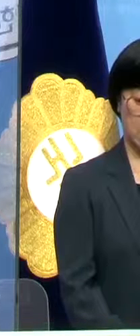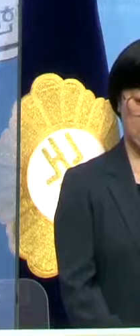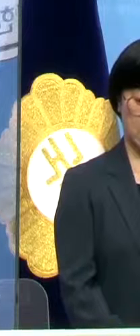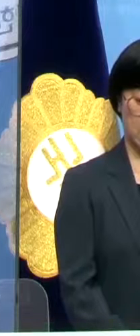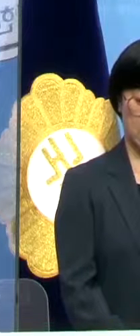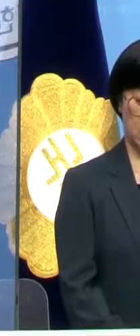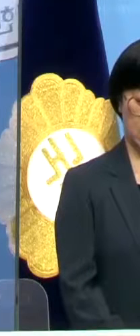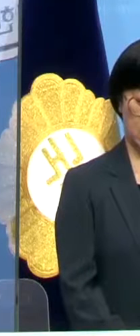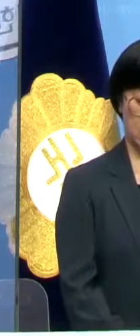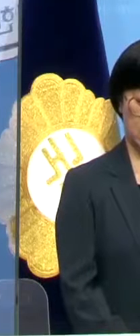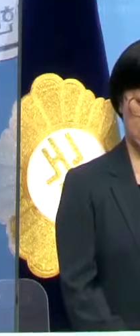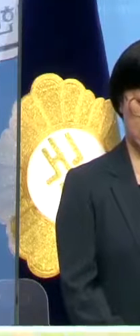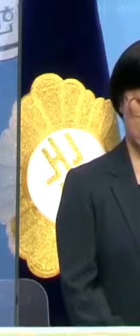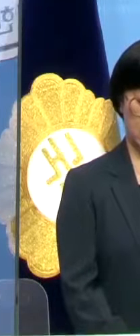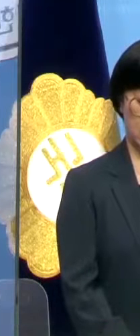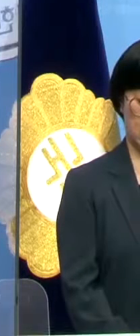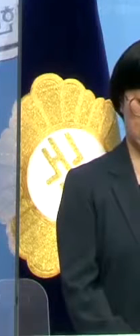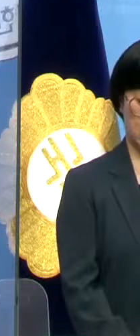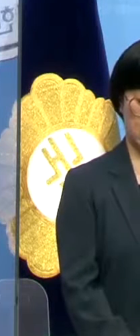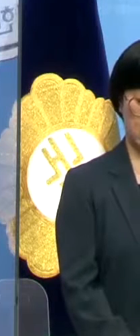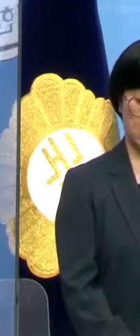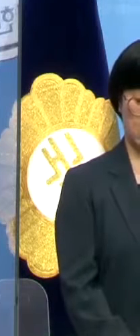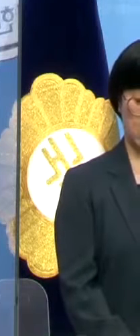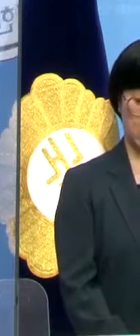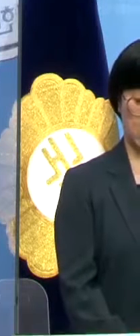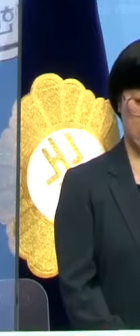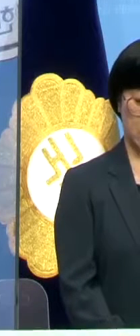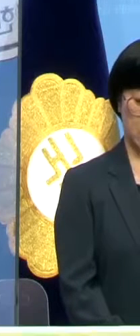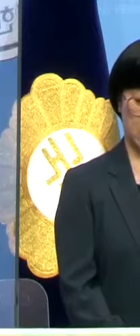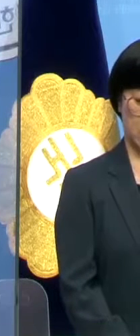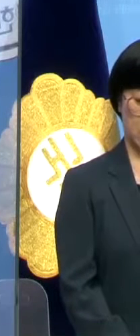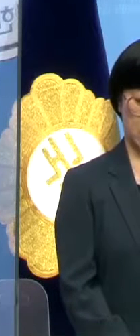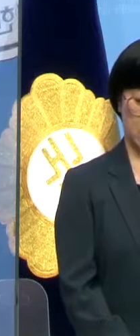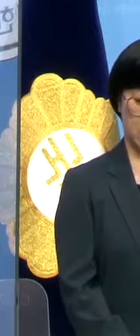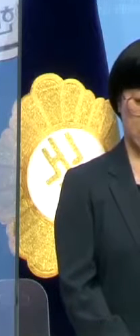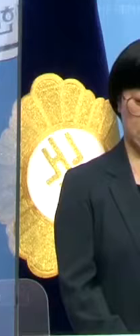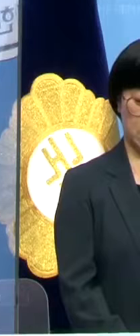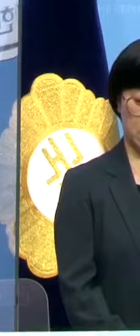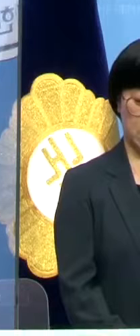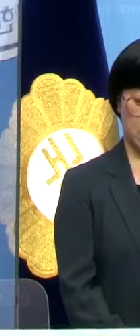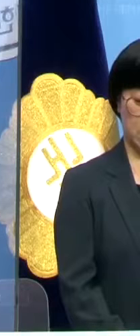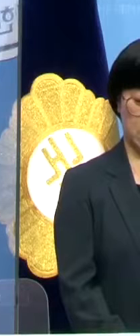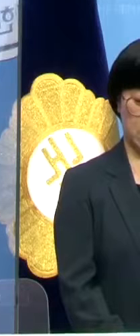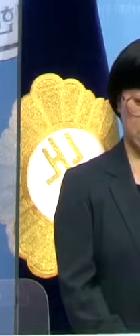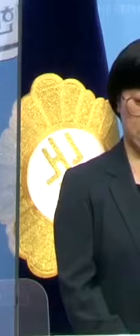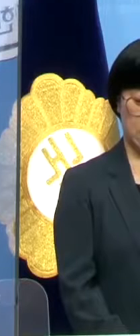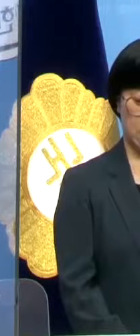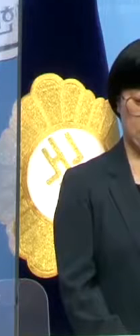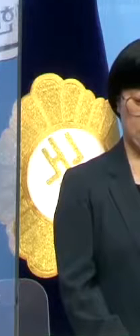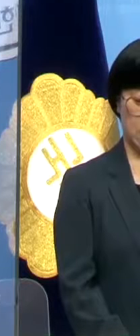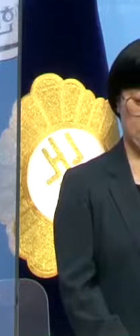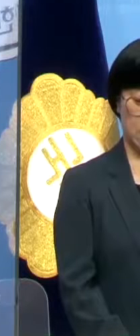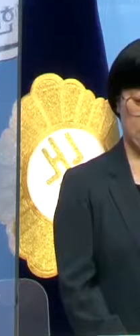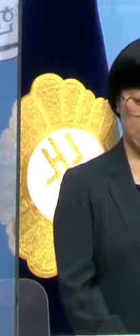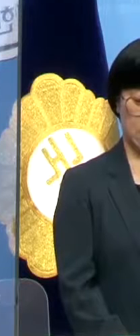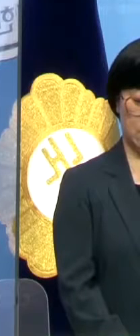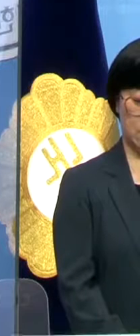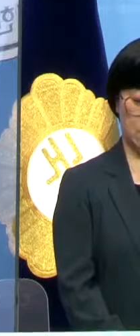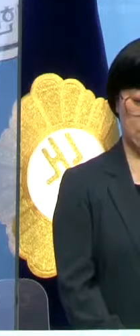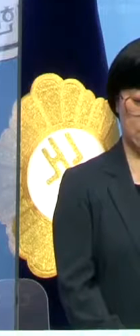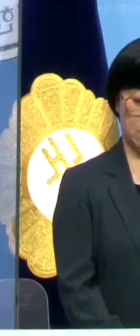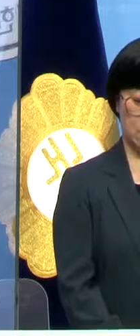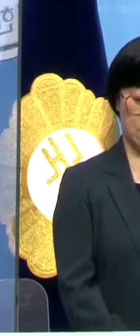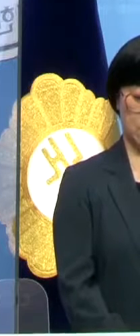너 & 바스 트 ester or to cook s2 porn.com